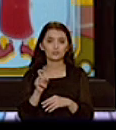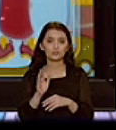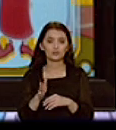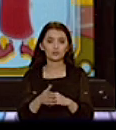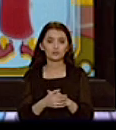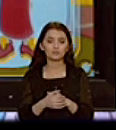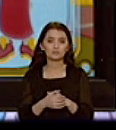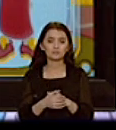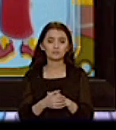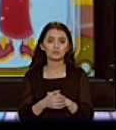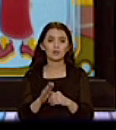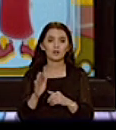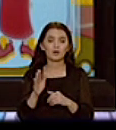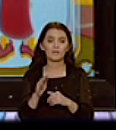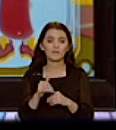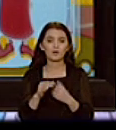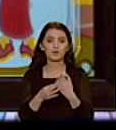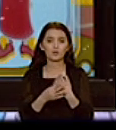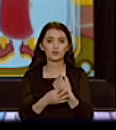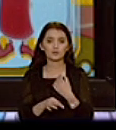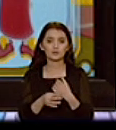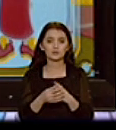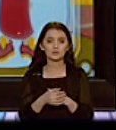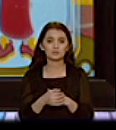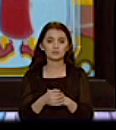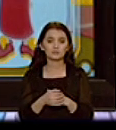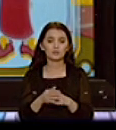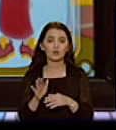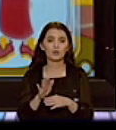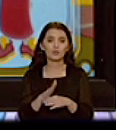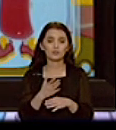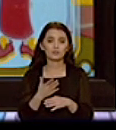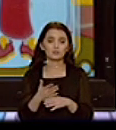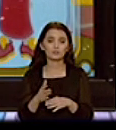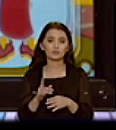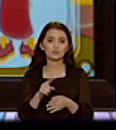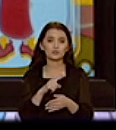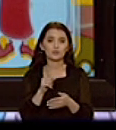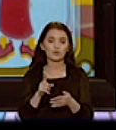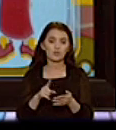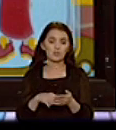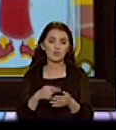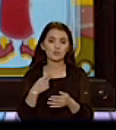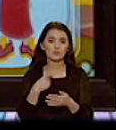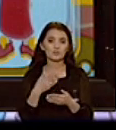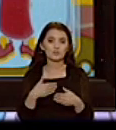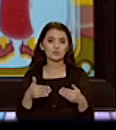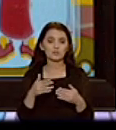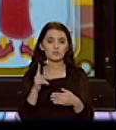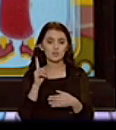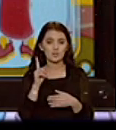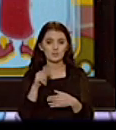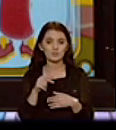teng. Va keyingisida bo'linuvchimiz noma'lum. Biz bilamizki, har qanday